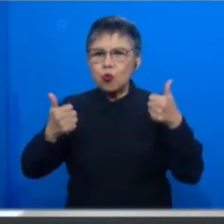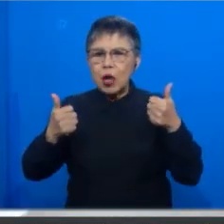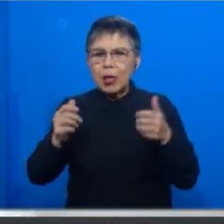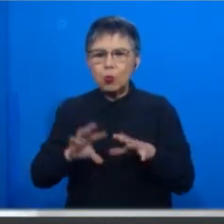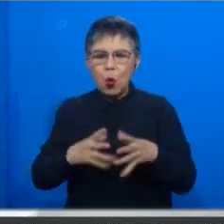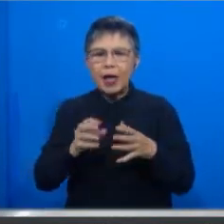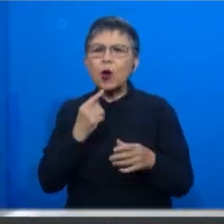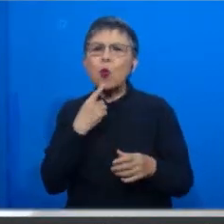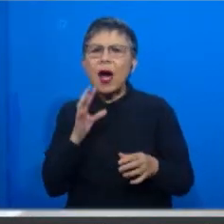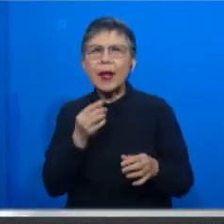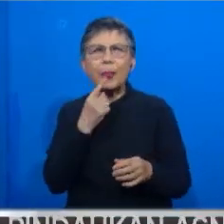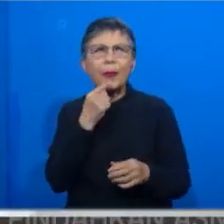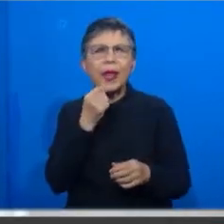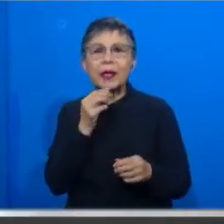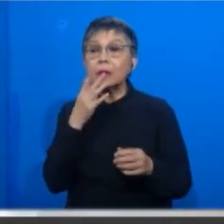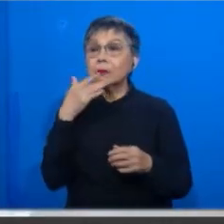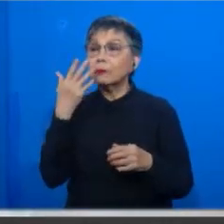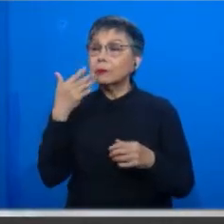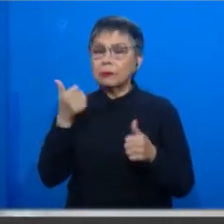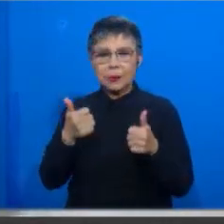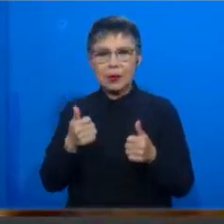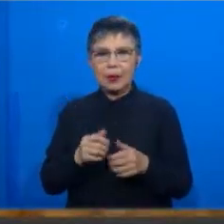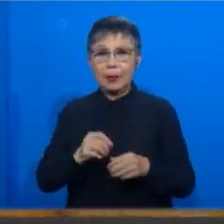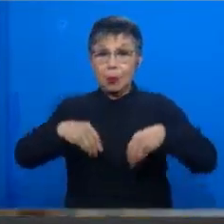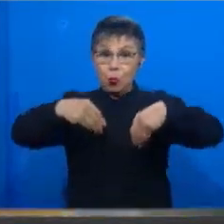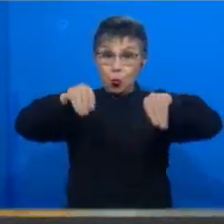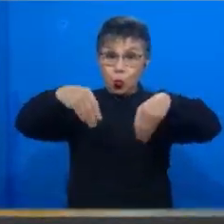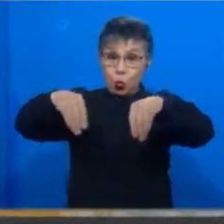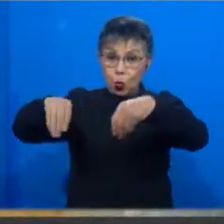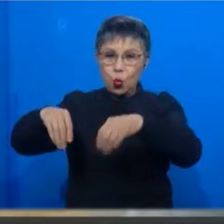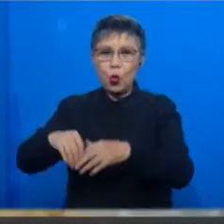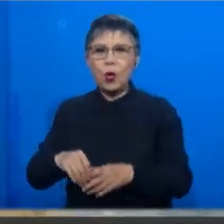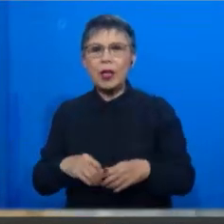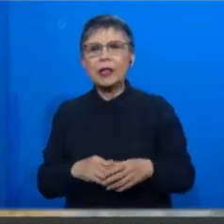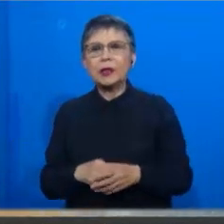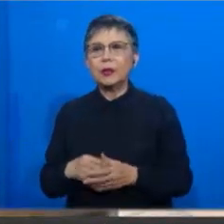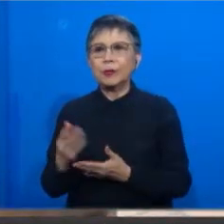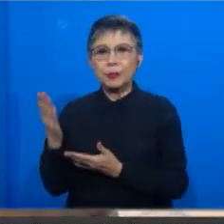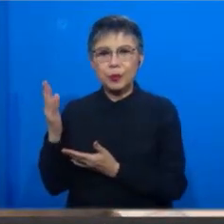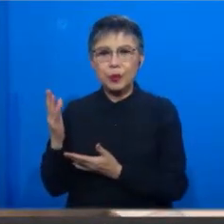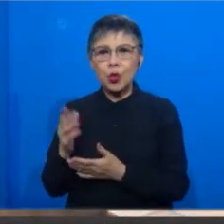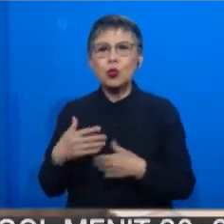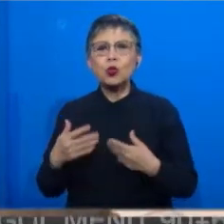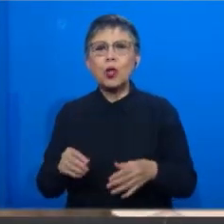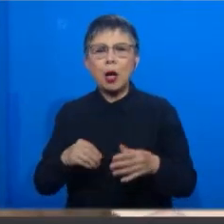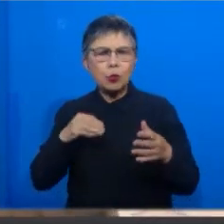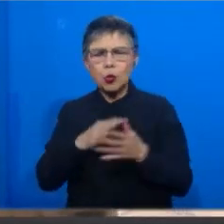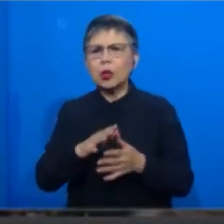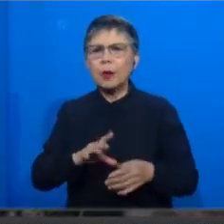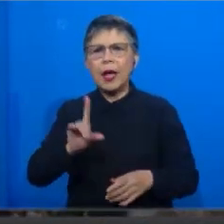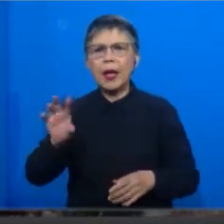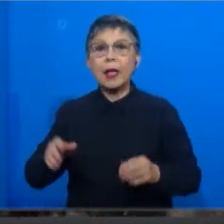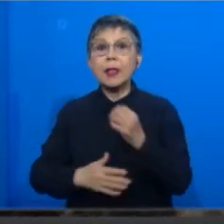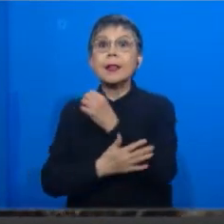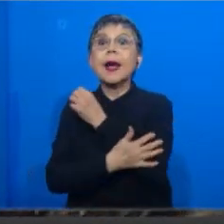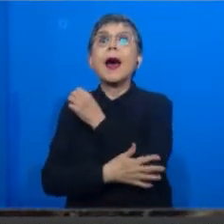tekstur, warna, rasa, dan wangi. Untuk pemasaran gula kristal produksi Maskur ini sudah menembus ke sejumlah